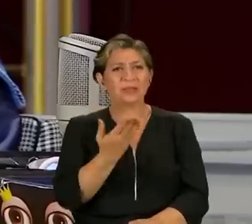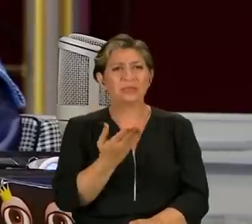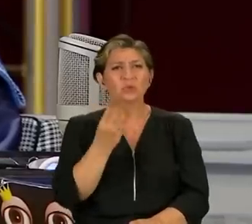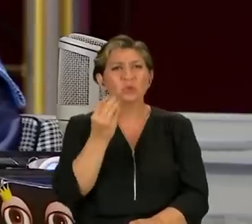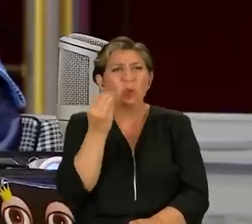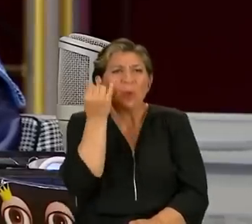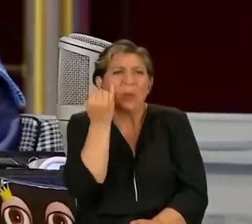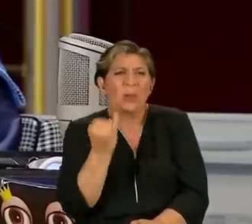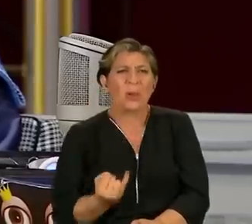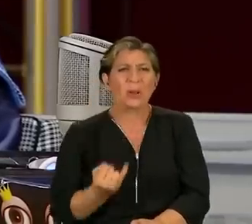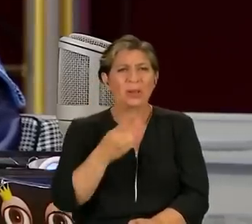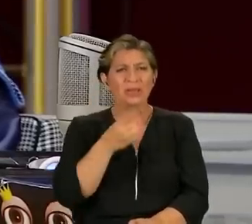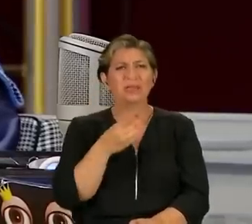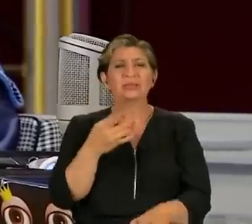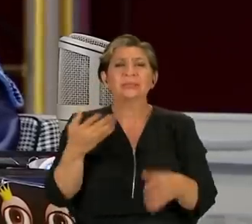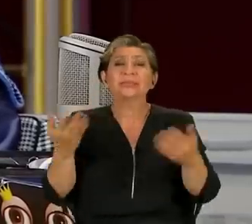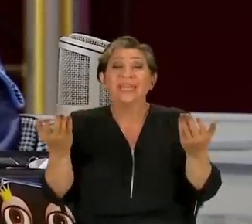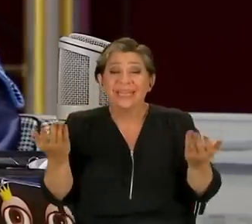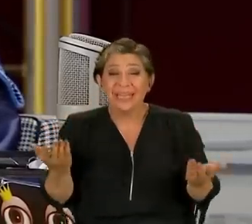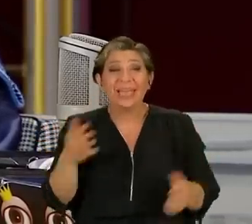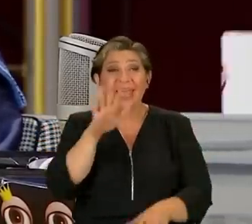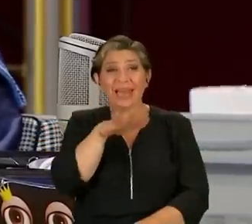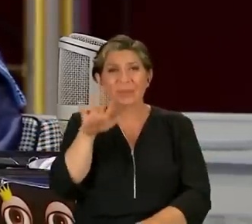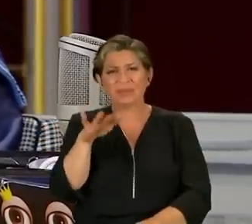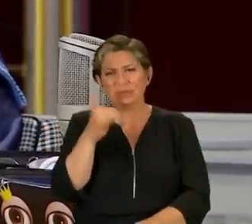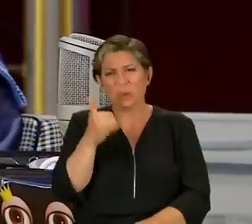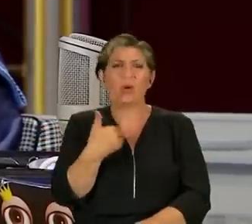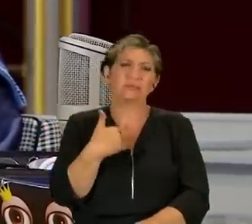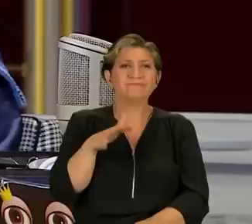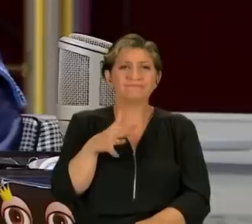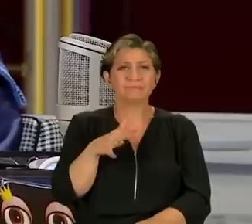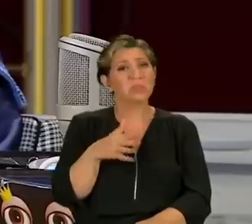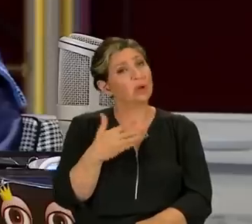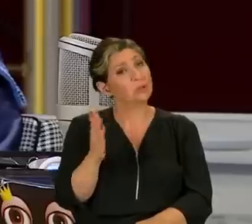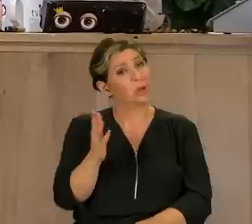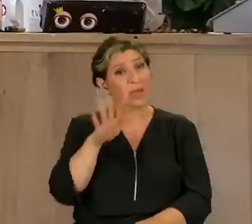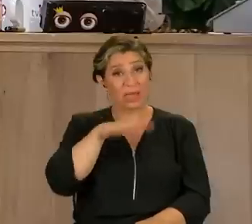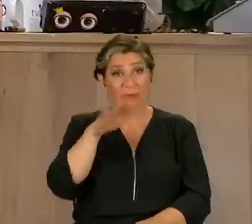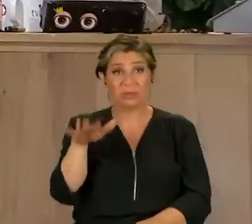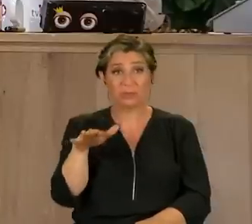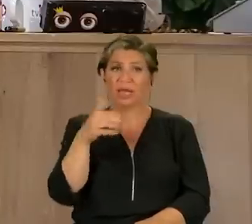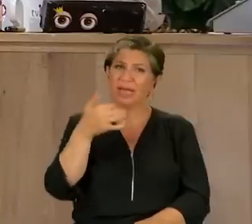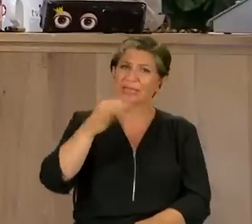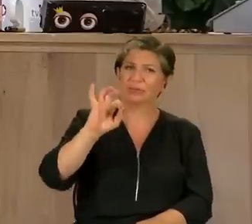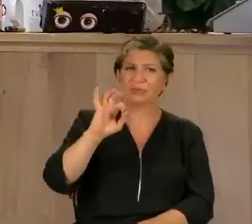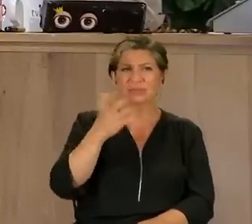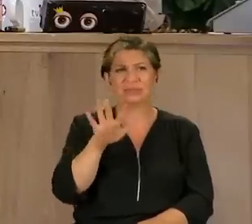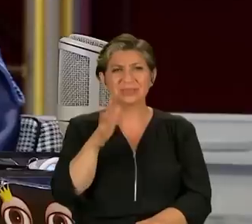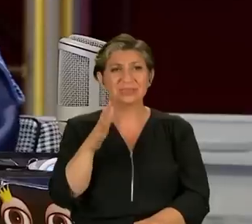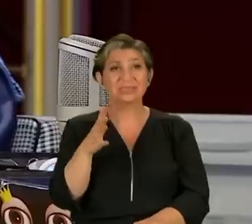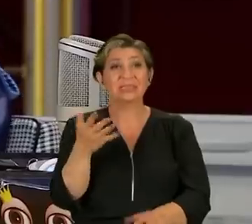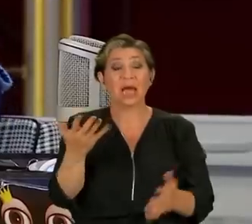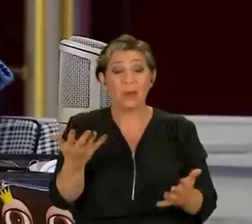Çok inceydin yani, hatta. Yani 55 kilo filandım. Yapma yahu, 55 hakikaten. 55-60 kiloydum